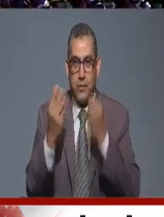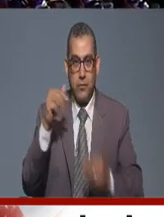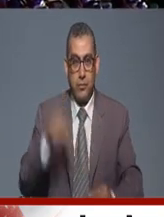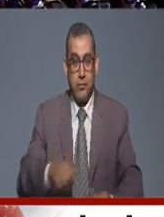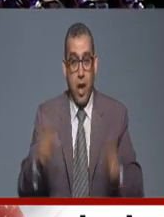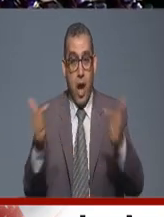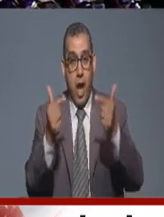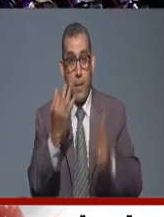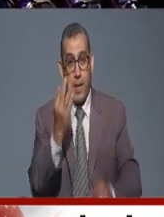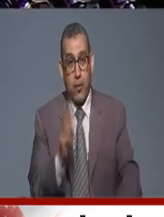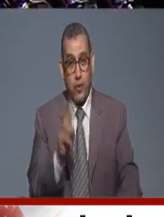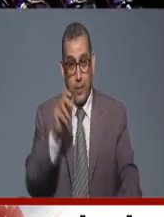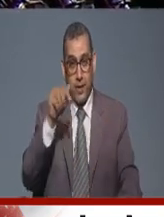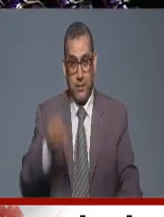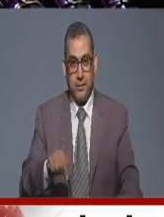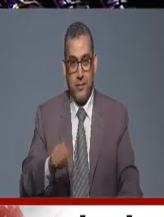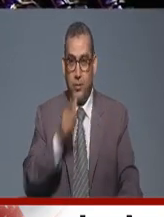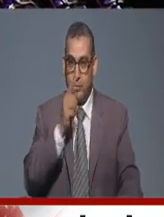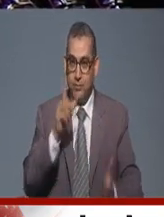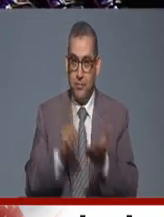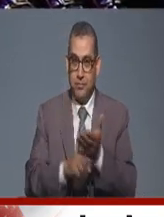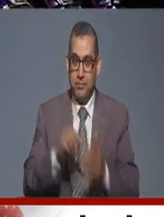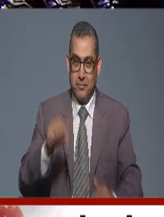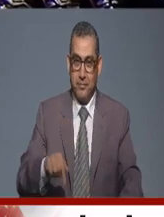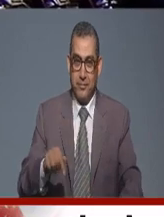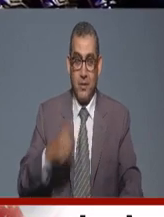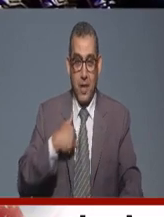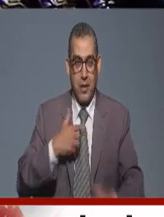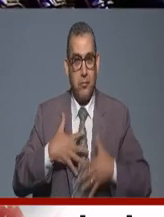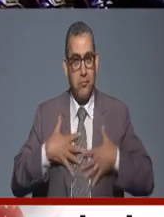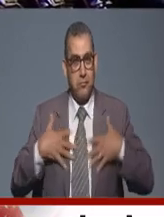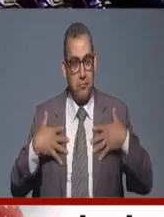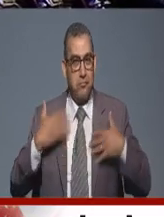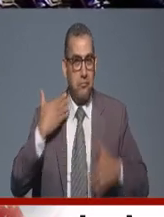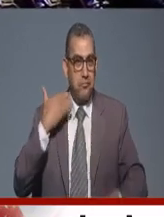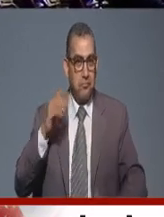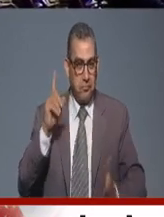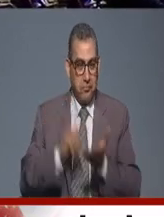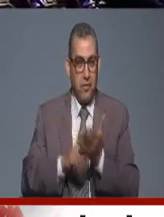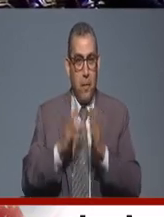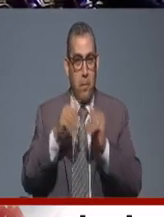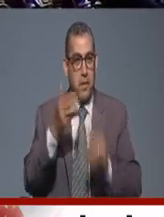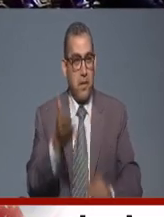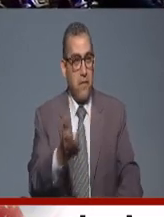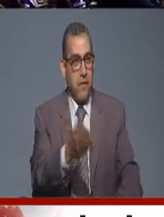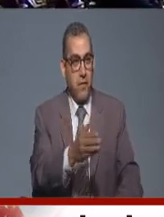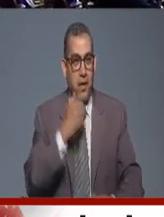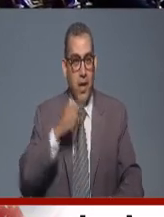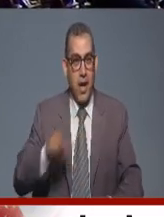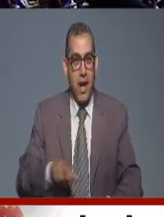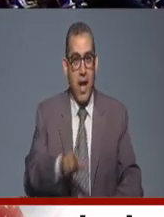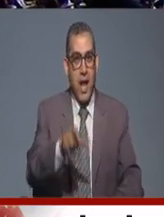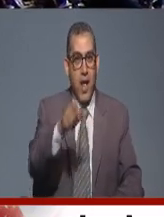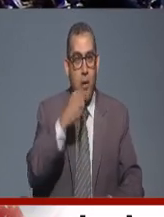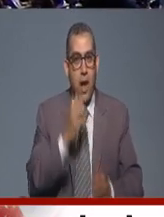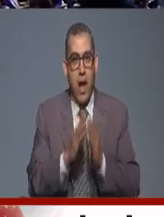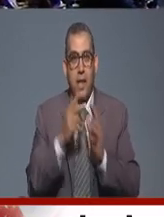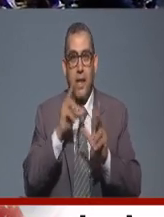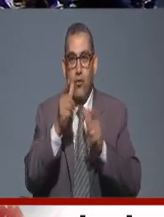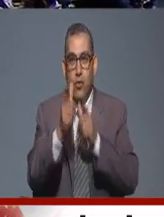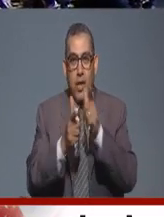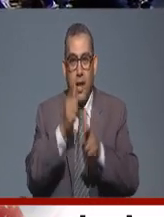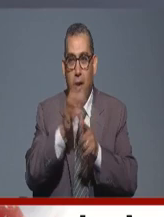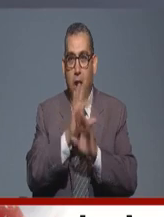اكتوبر الحقيقه برضو وانا فخوره ان احنا دلوقتي في مصر عندنا قناه وثائقيه جديده